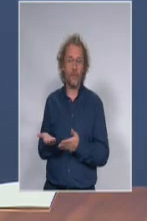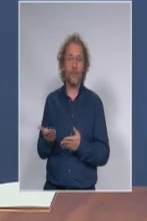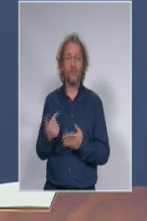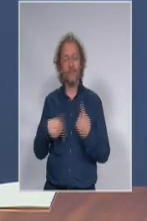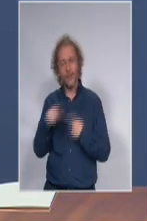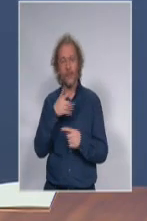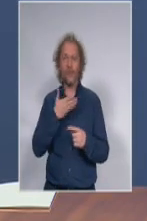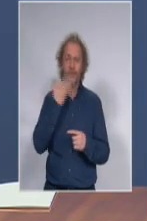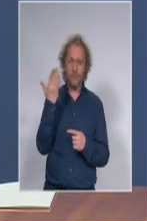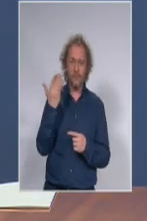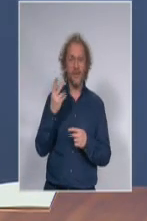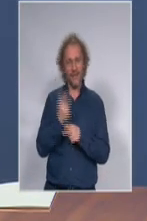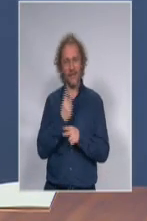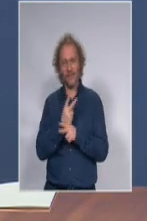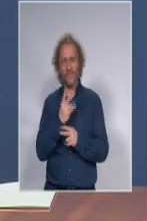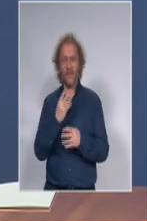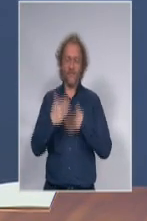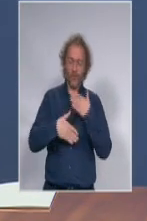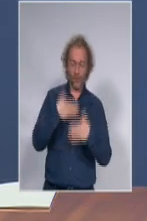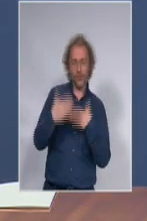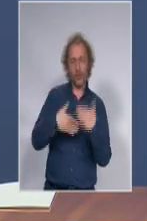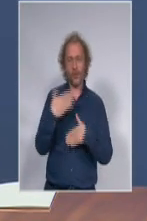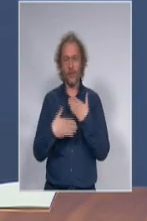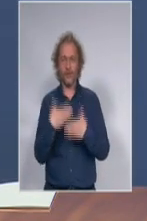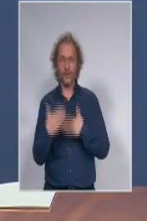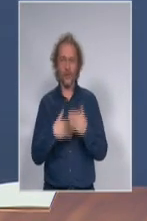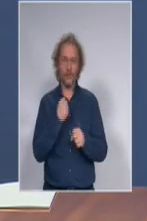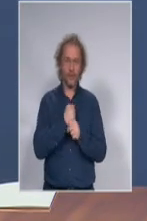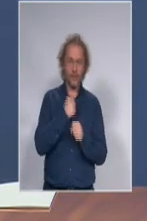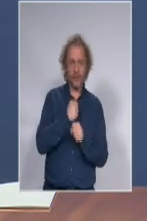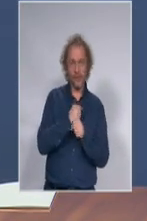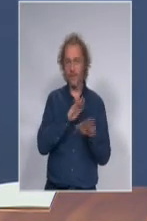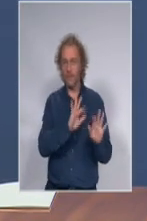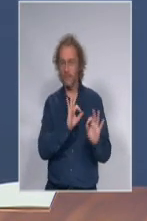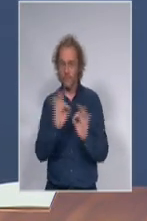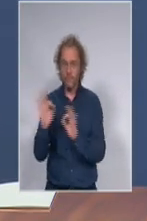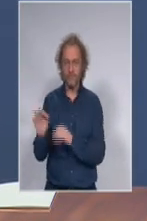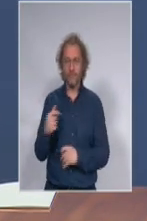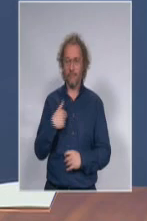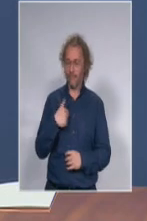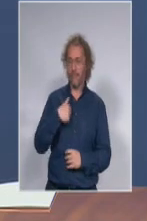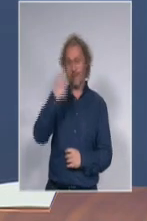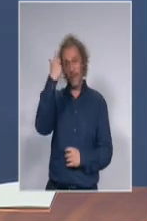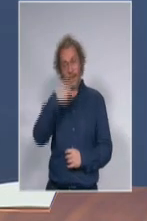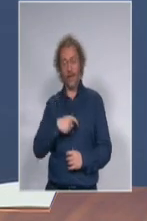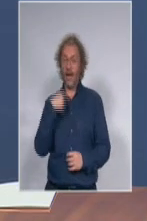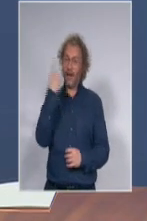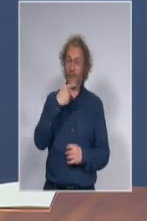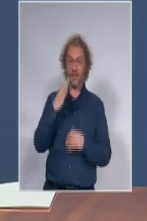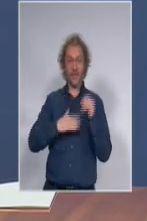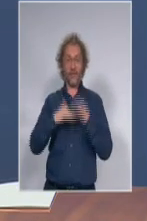država funkcioniše, ja nikada nisam zadovoljan.